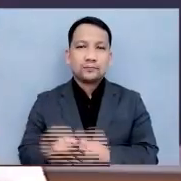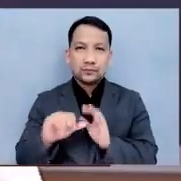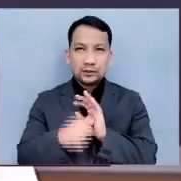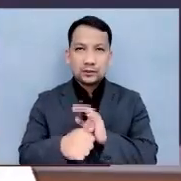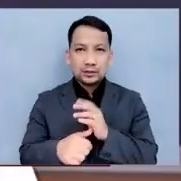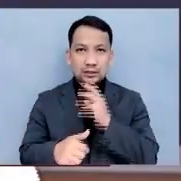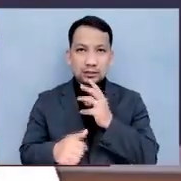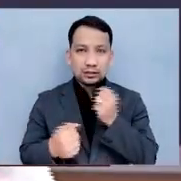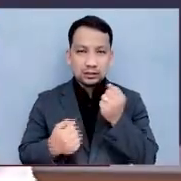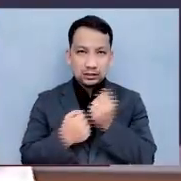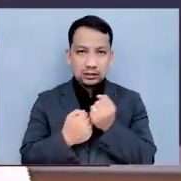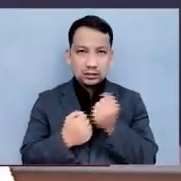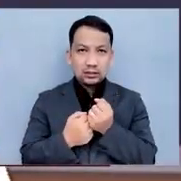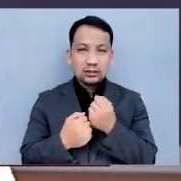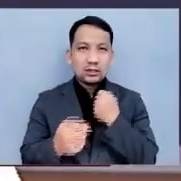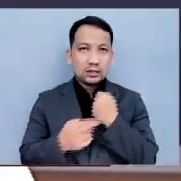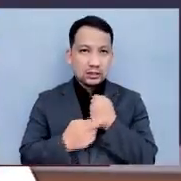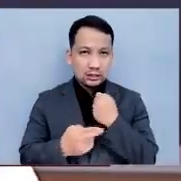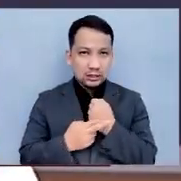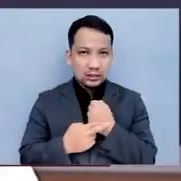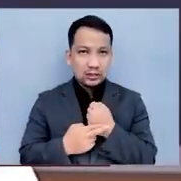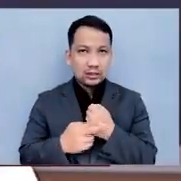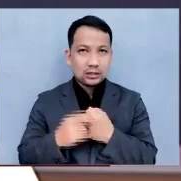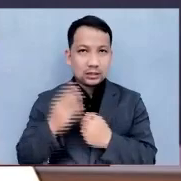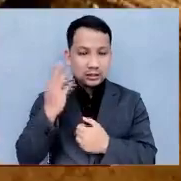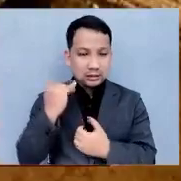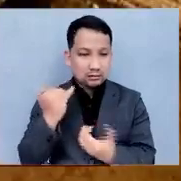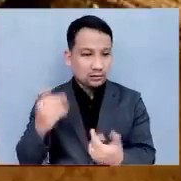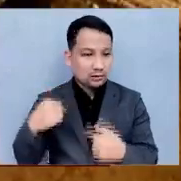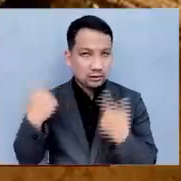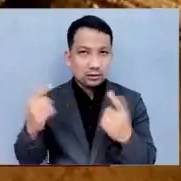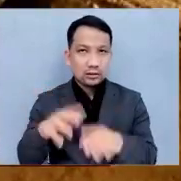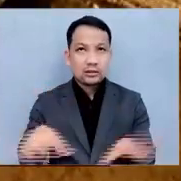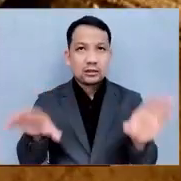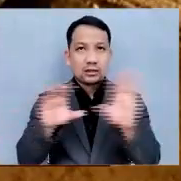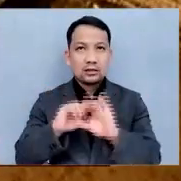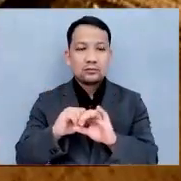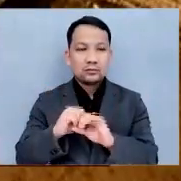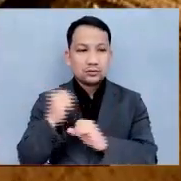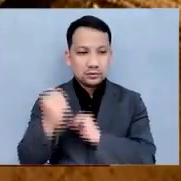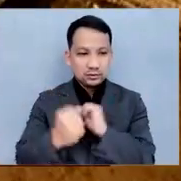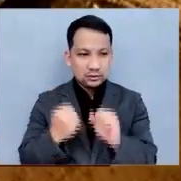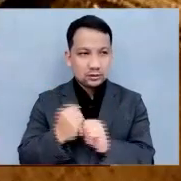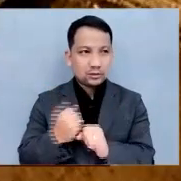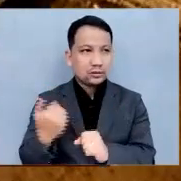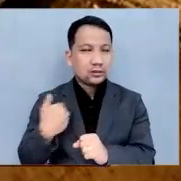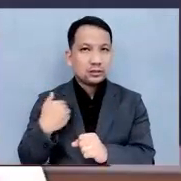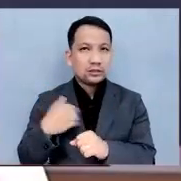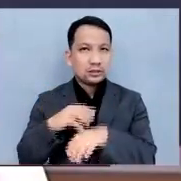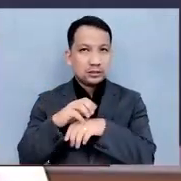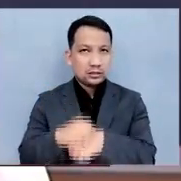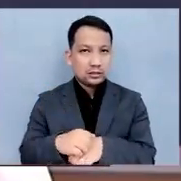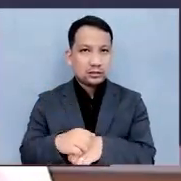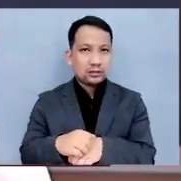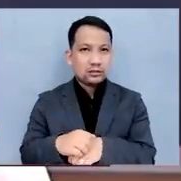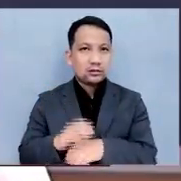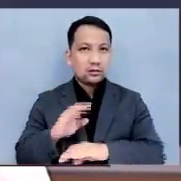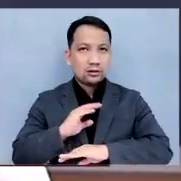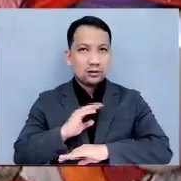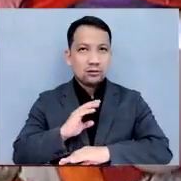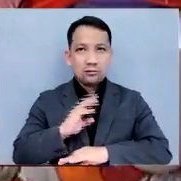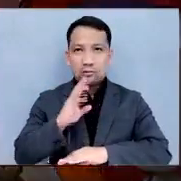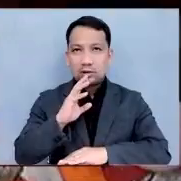supply natin sa reserva, baka maramdaman po natin bago magtapos ang taon. Baka po hindi makarecover ng sapat yung Angat